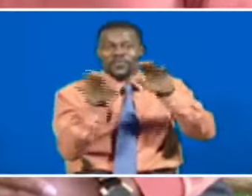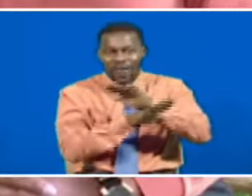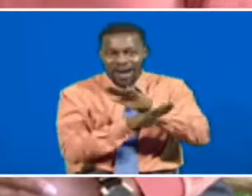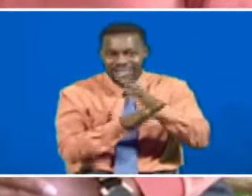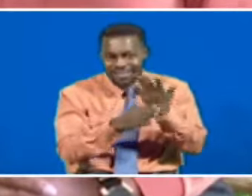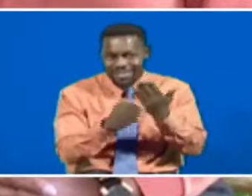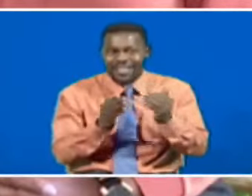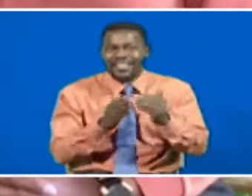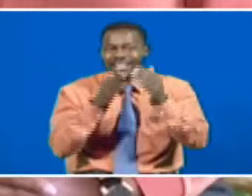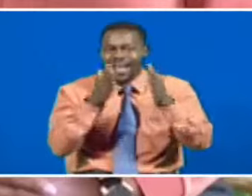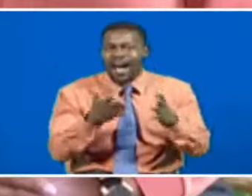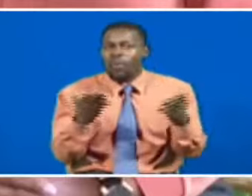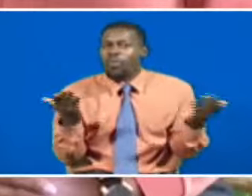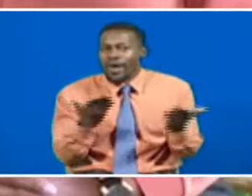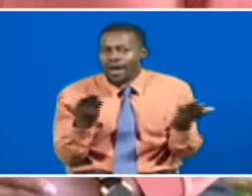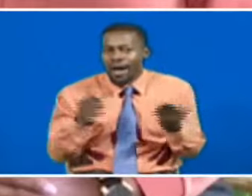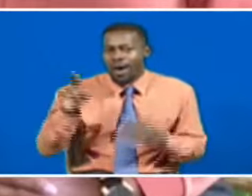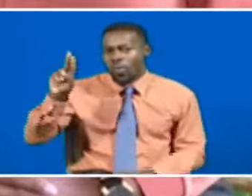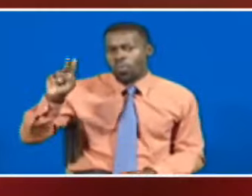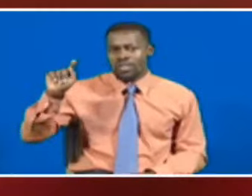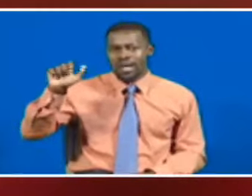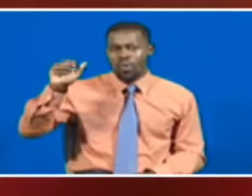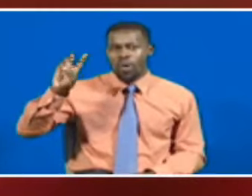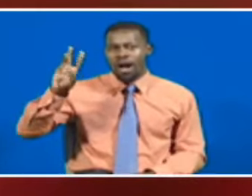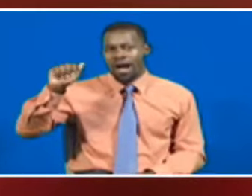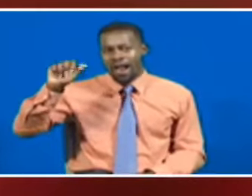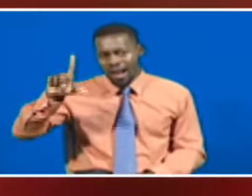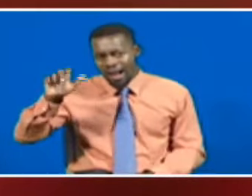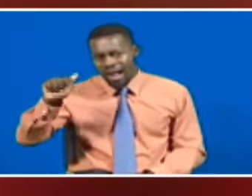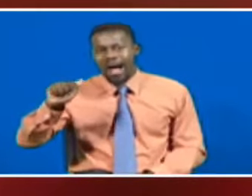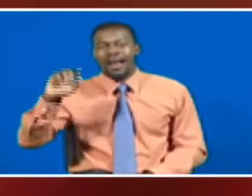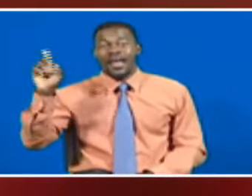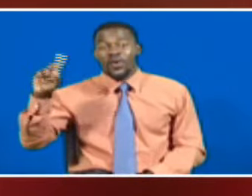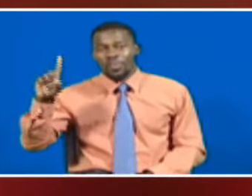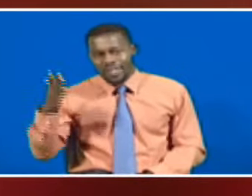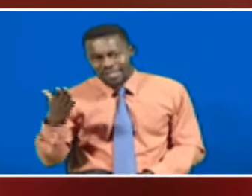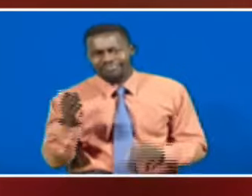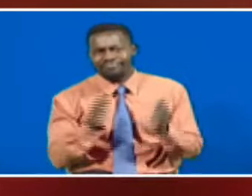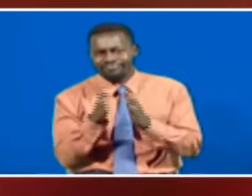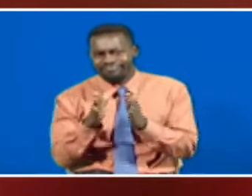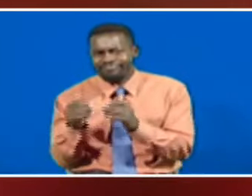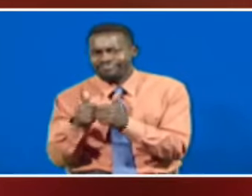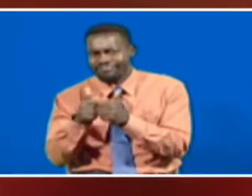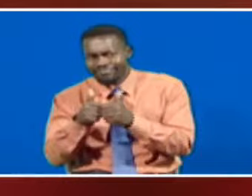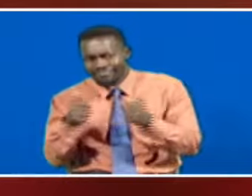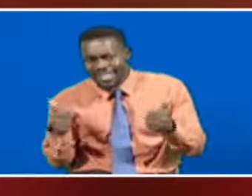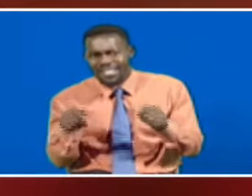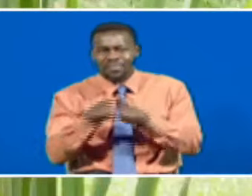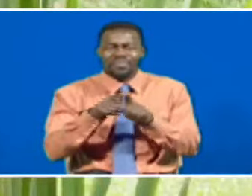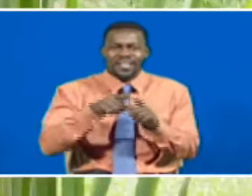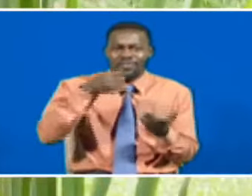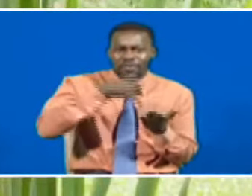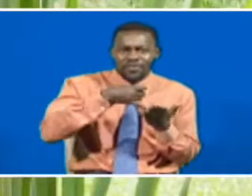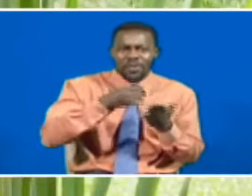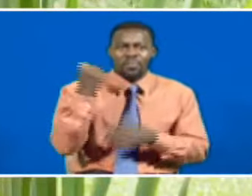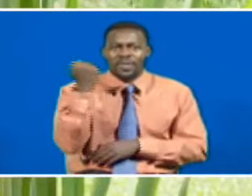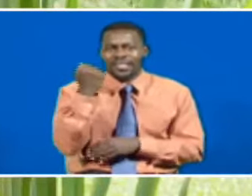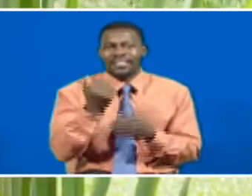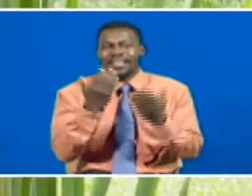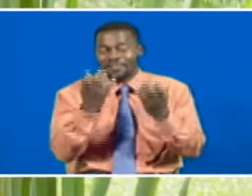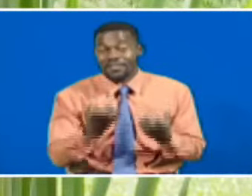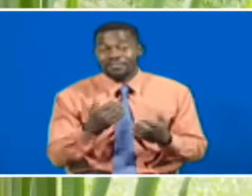mtaa wa utawala Nairobi alikoishi, yaligeuka na kuwa maandalizi yake ya kujitosa kwenye siasa. Na